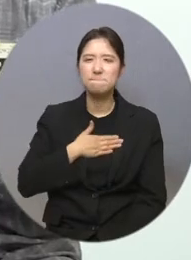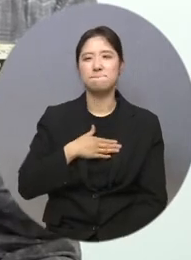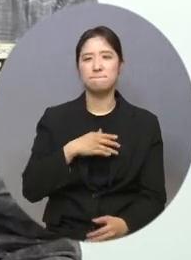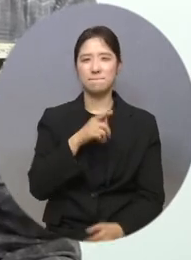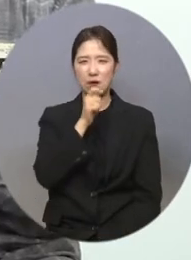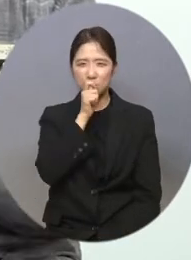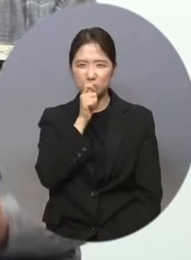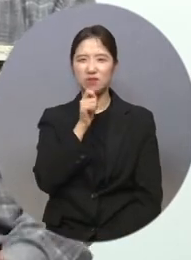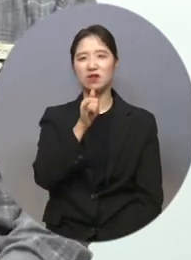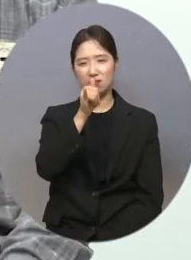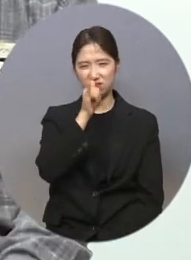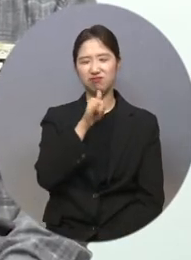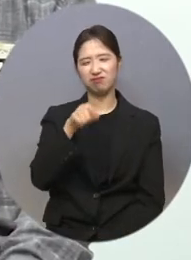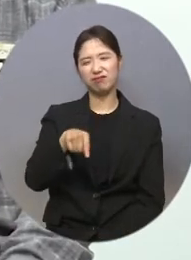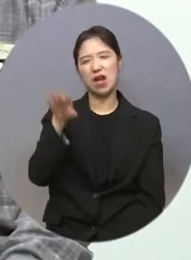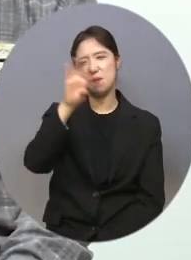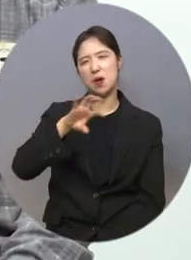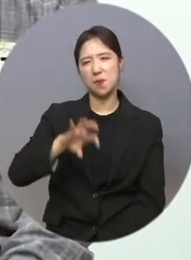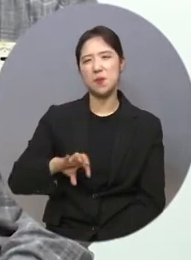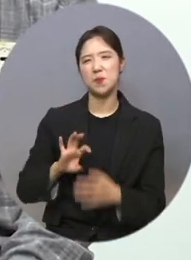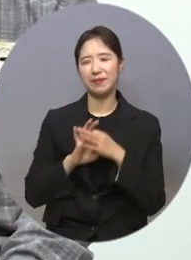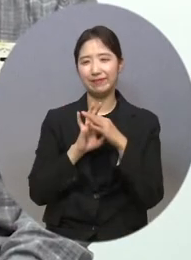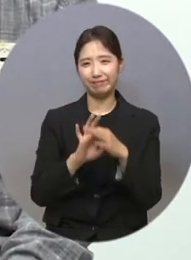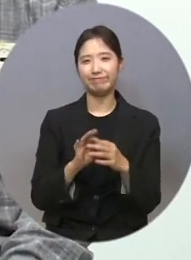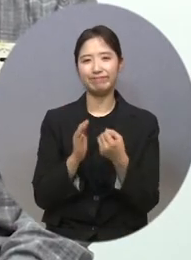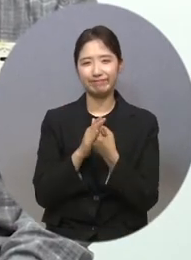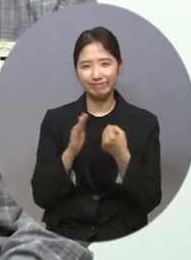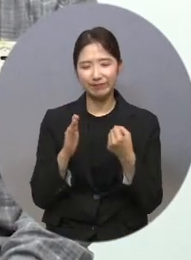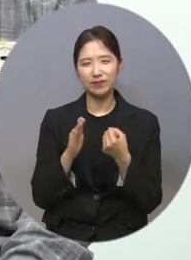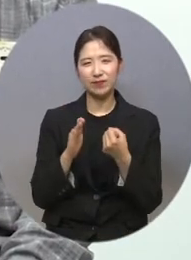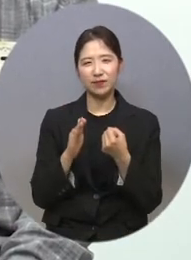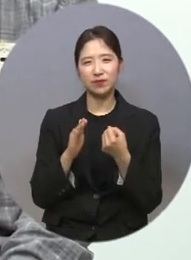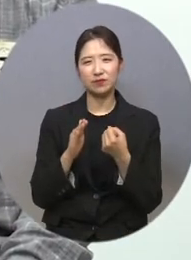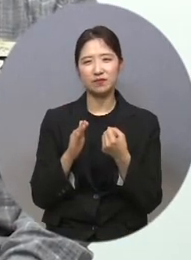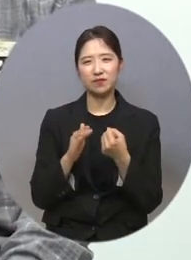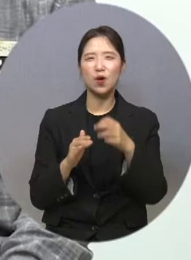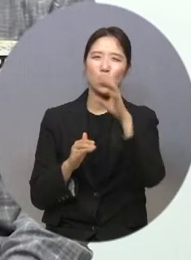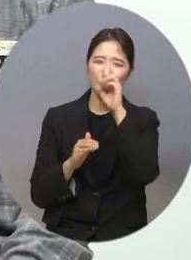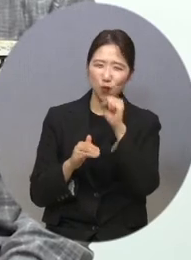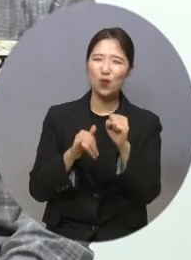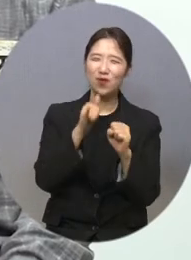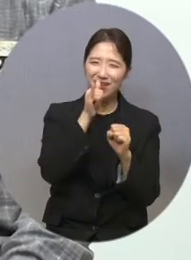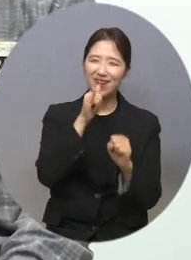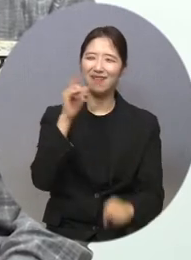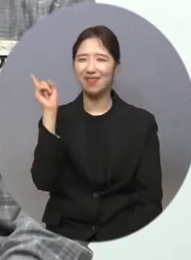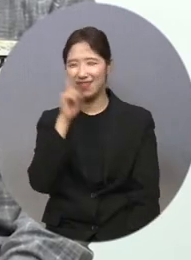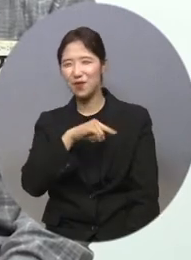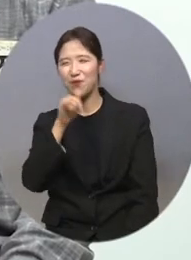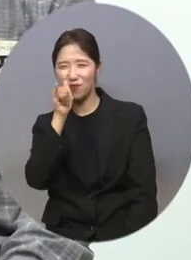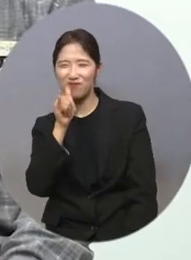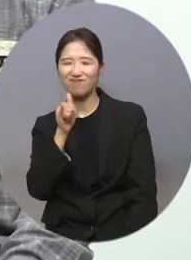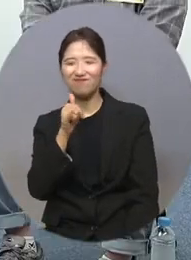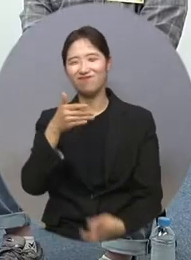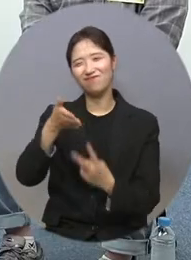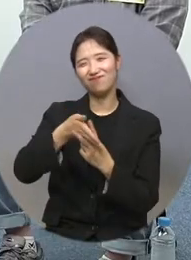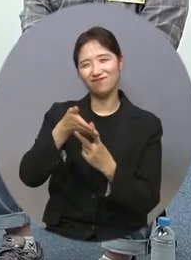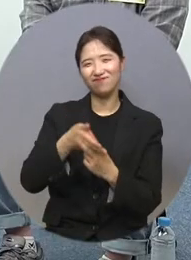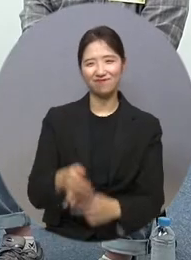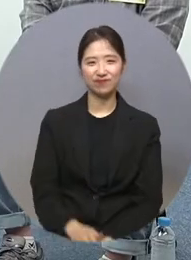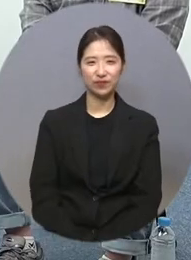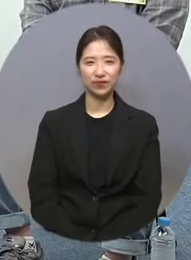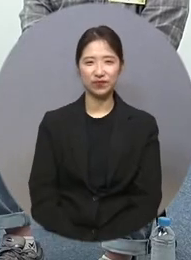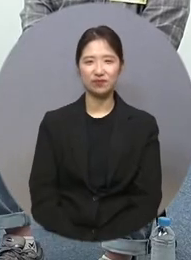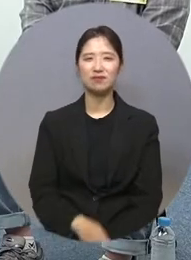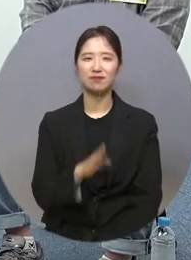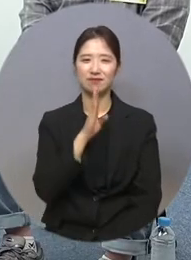뭐 그런 상황이 늘좀 반복되다 보니까 그런 좀뭐 좋은 점과 나쁜 점이 함께 좀 내재돼 있는 거 아닌가 그 속에.